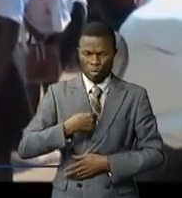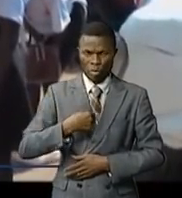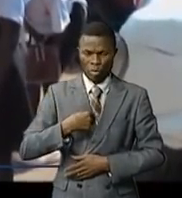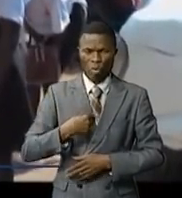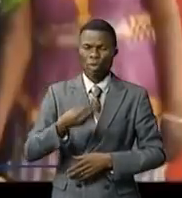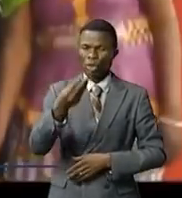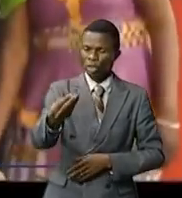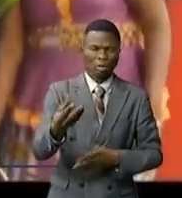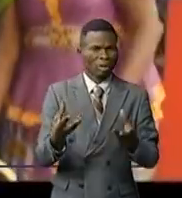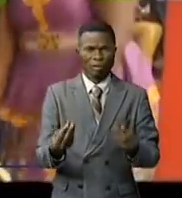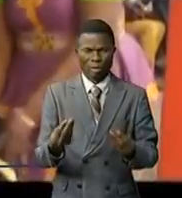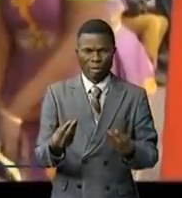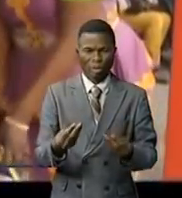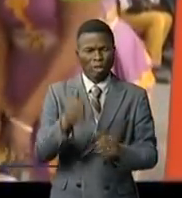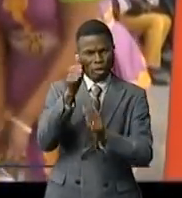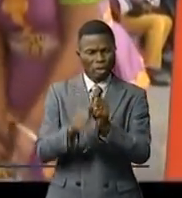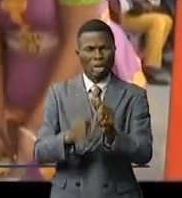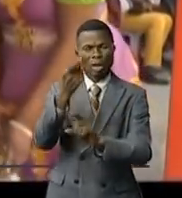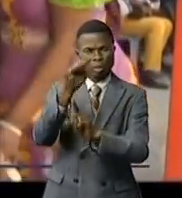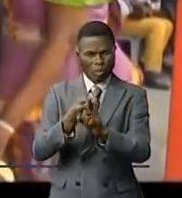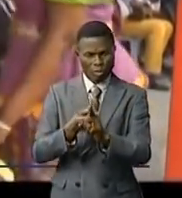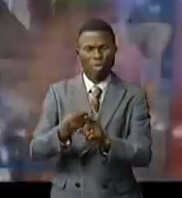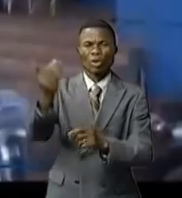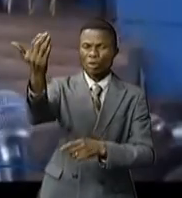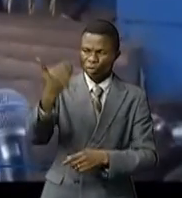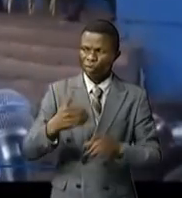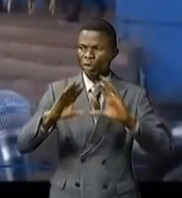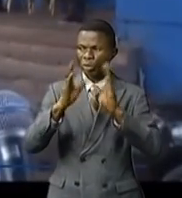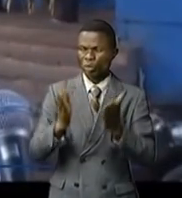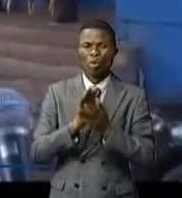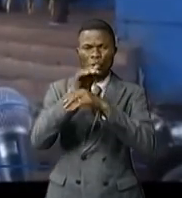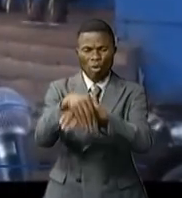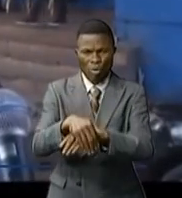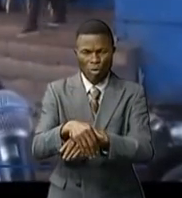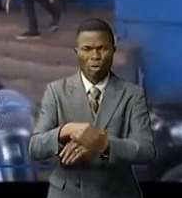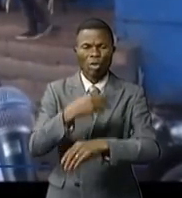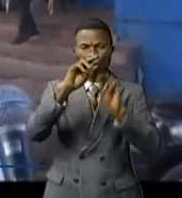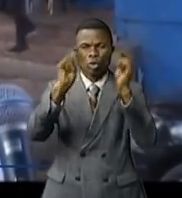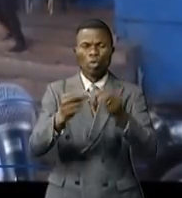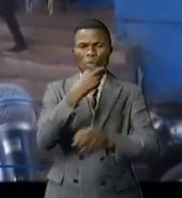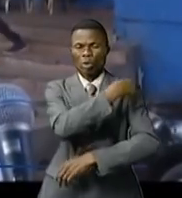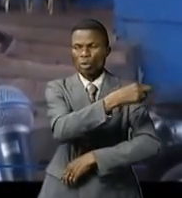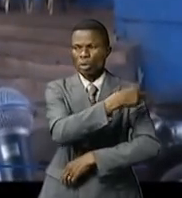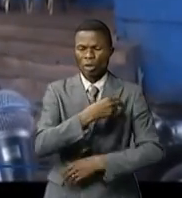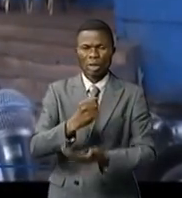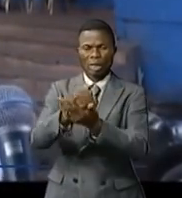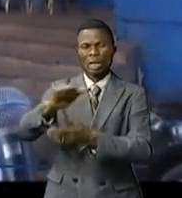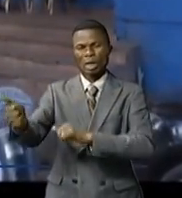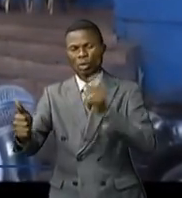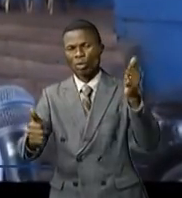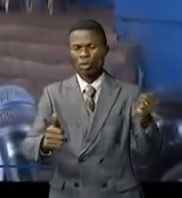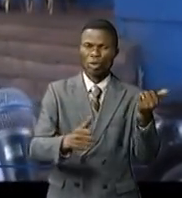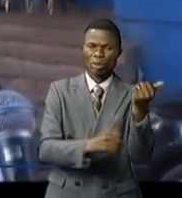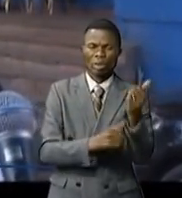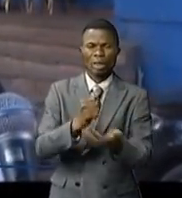même donner chaque mois. Venez, adhérons dans la Croix-Rouge pour aider les autres,